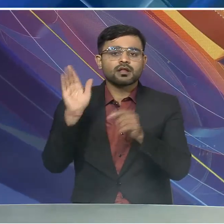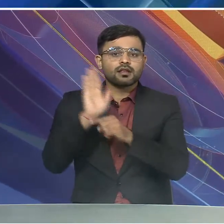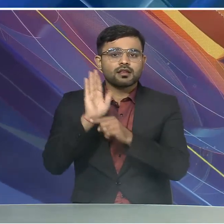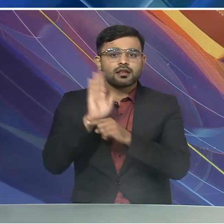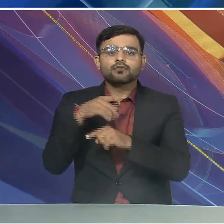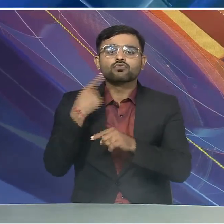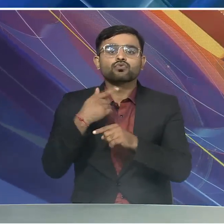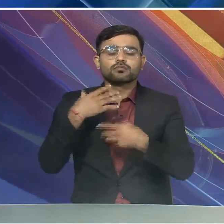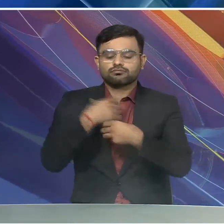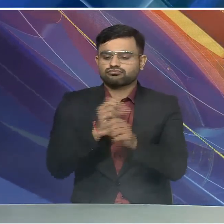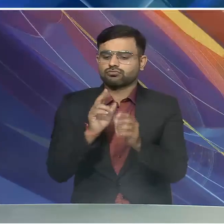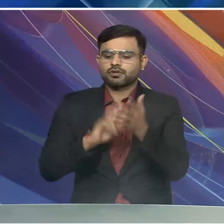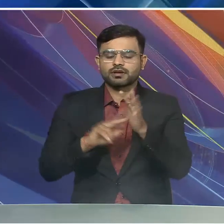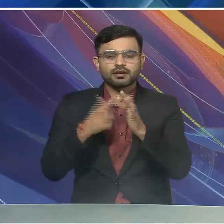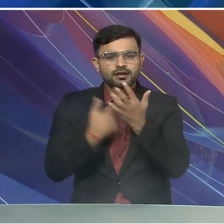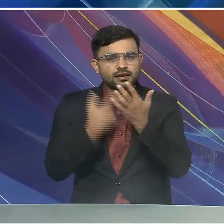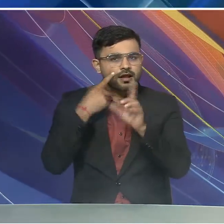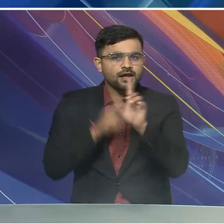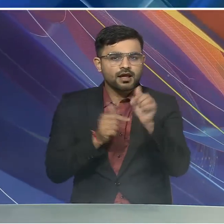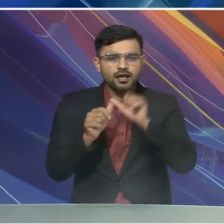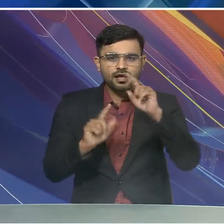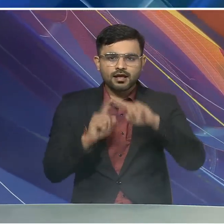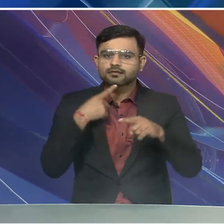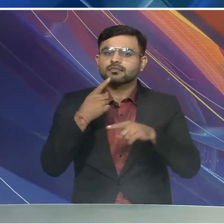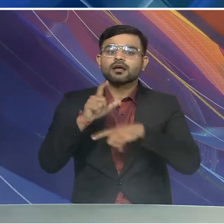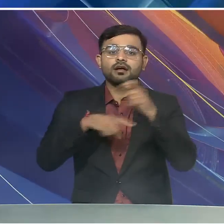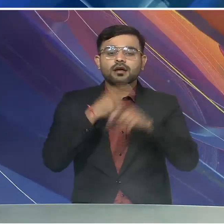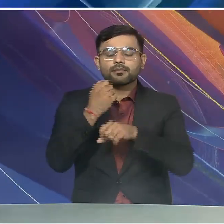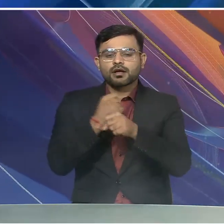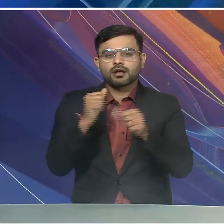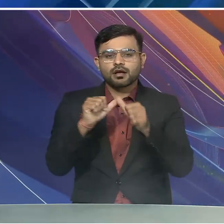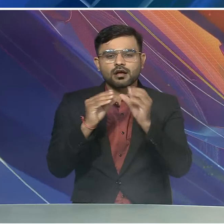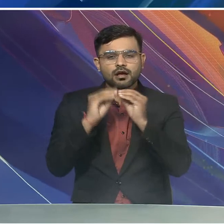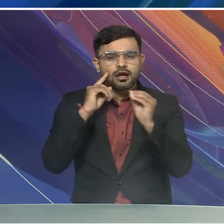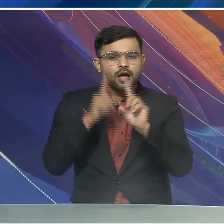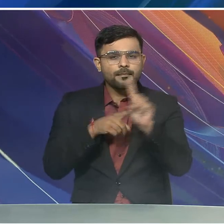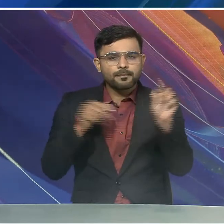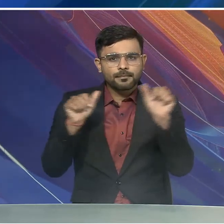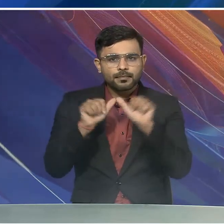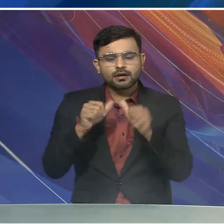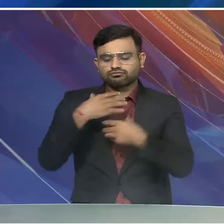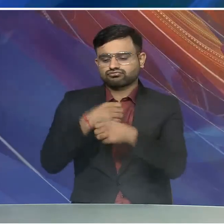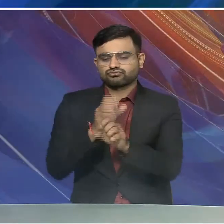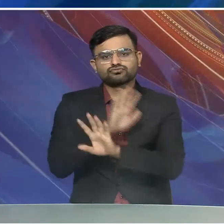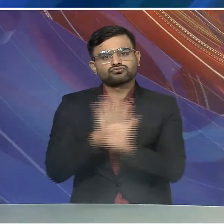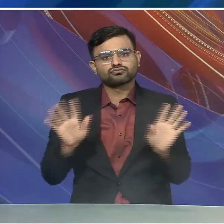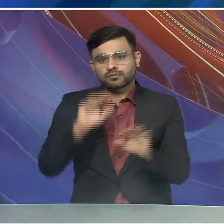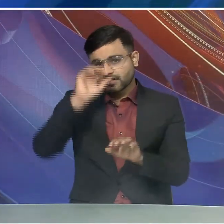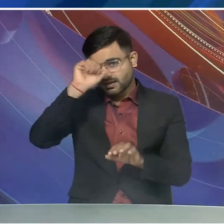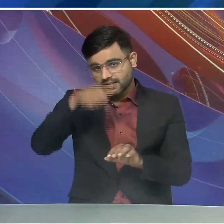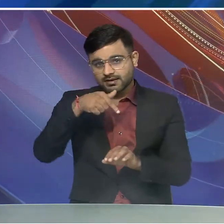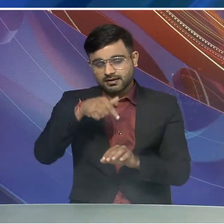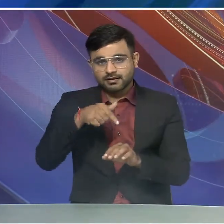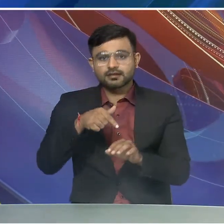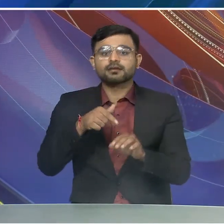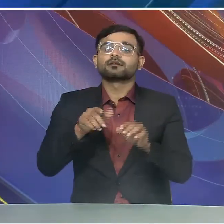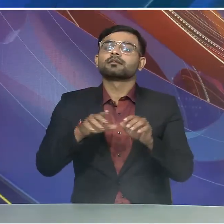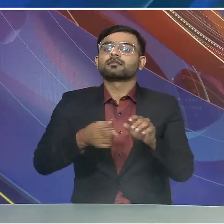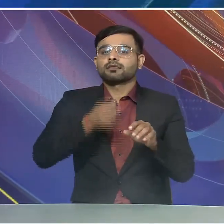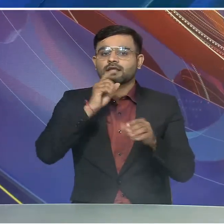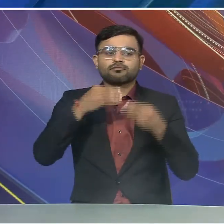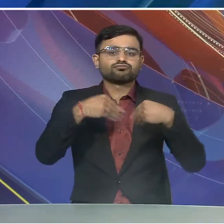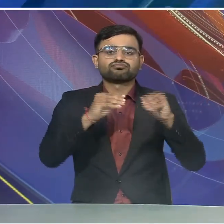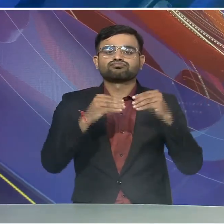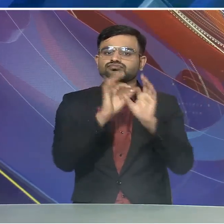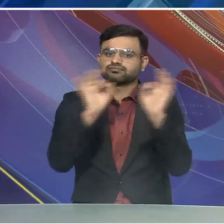केवल निर्यात के लिए मिला है कंपनी ने केवल गंभीर को इन सिरप का निर्यात किया है भारत में इन सिरप को नहीं